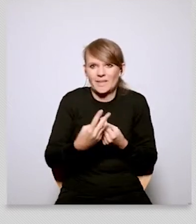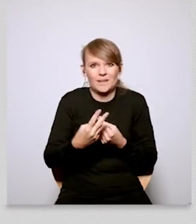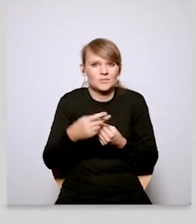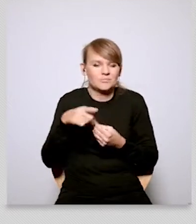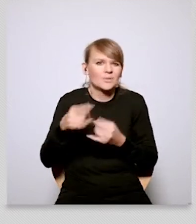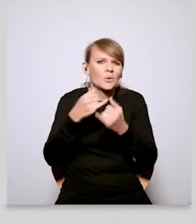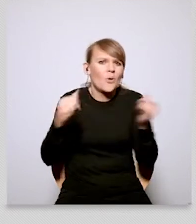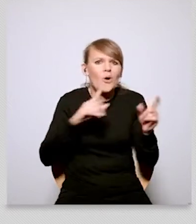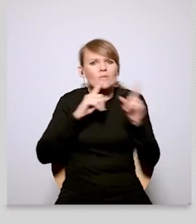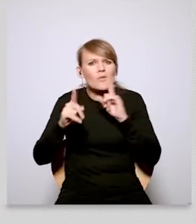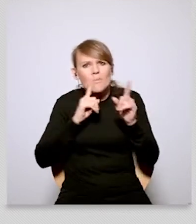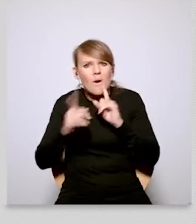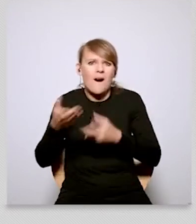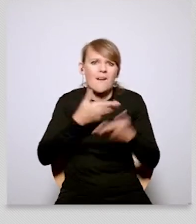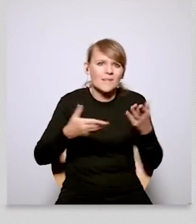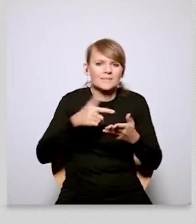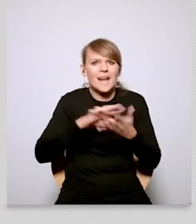dotyczących transformacji,